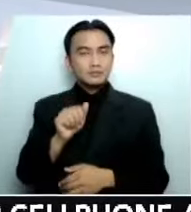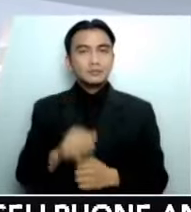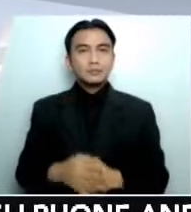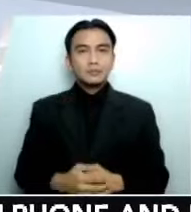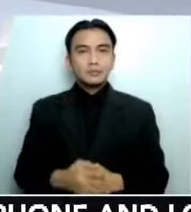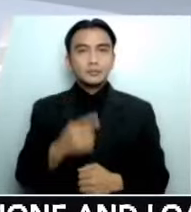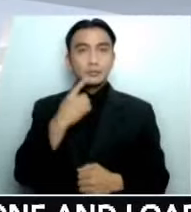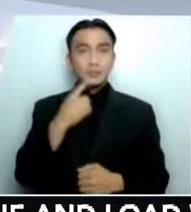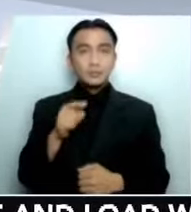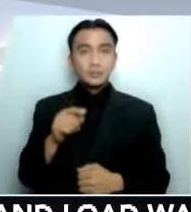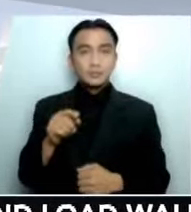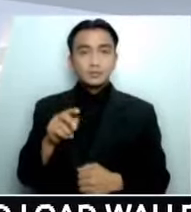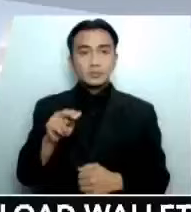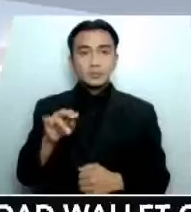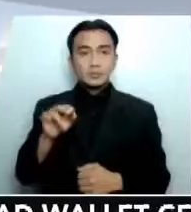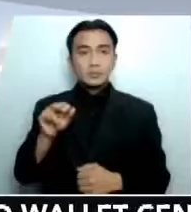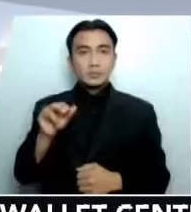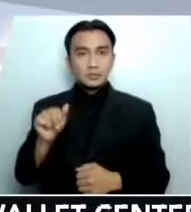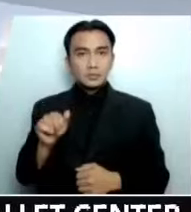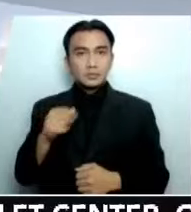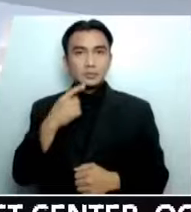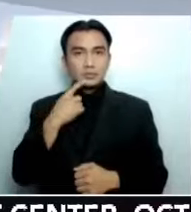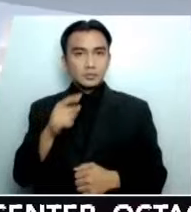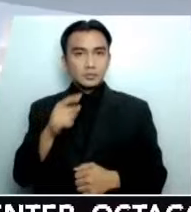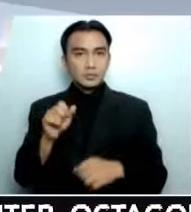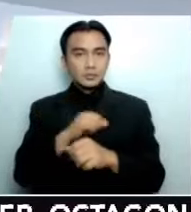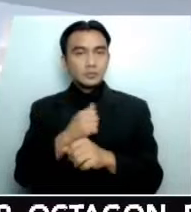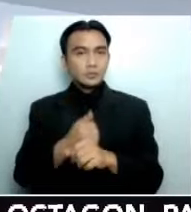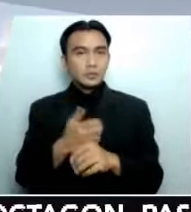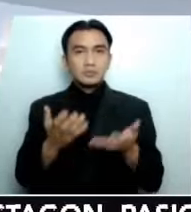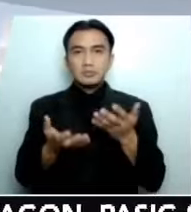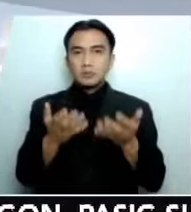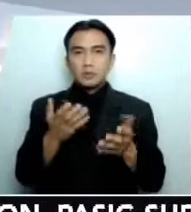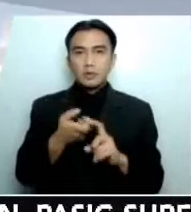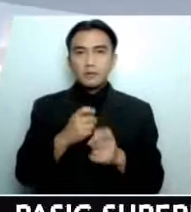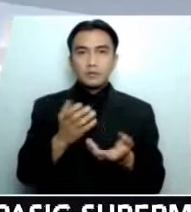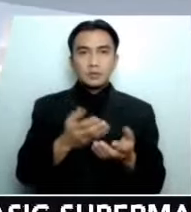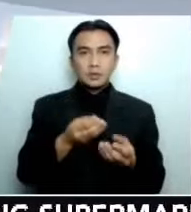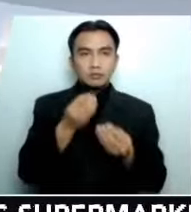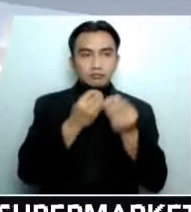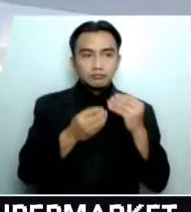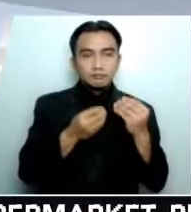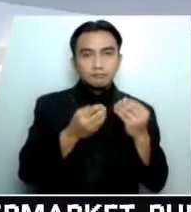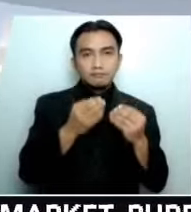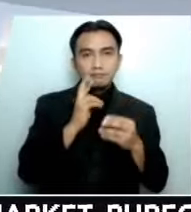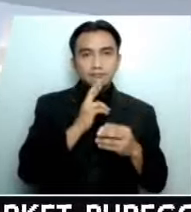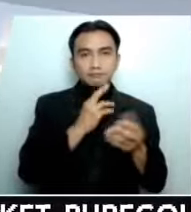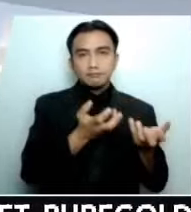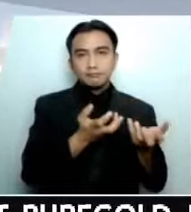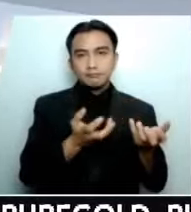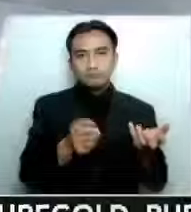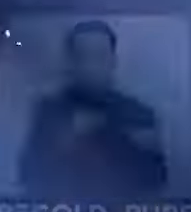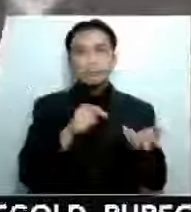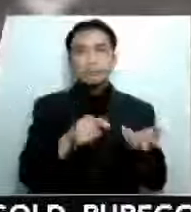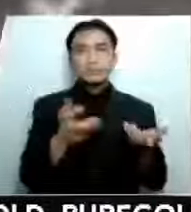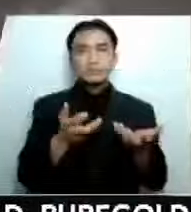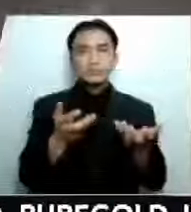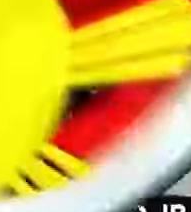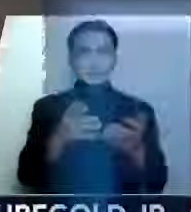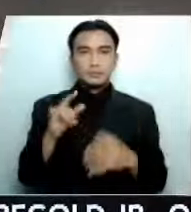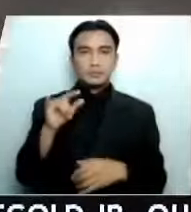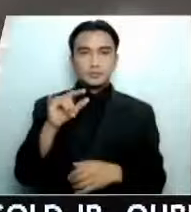International Airport authority posibleng galing ito sa mga kainan sa paliparan may report si Tina Panganiban